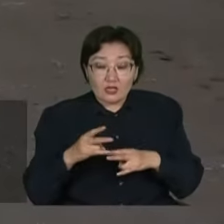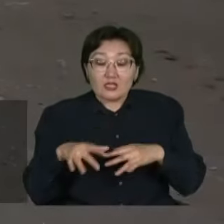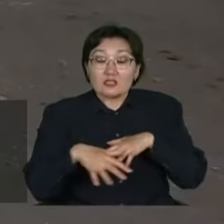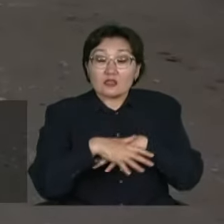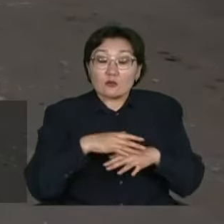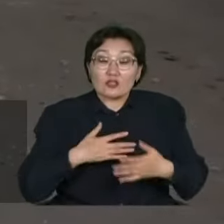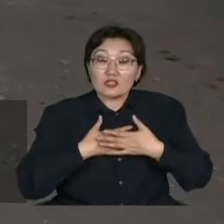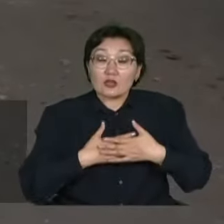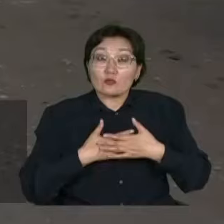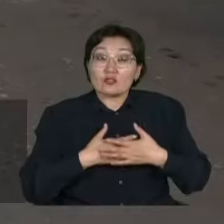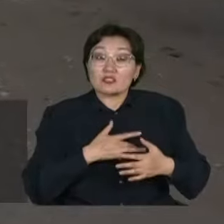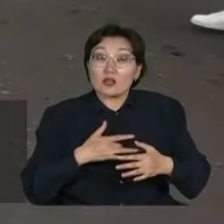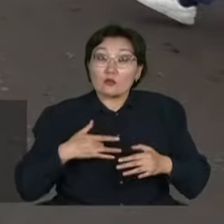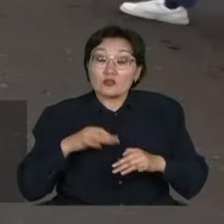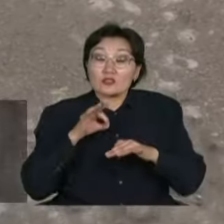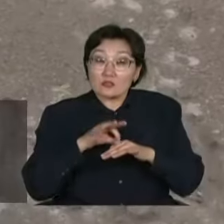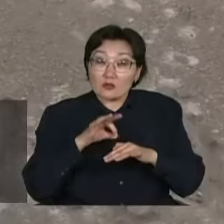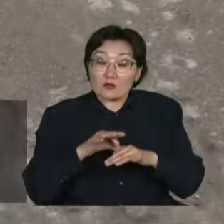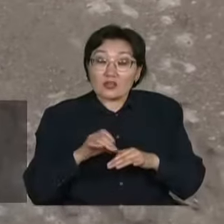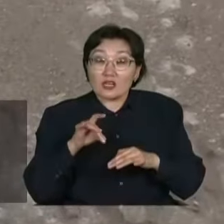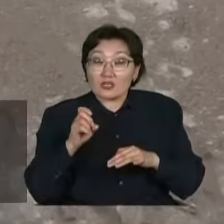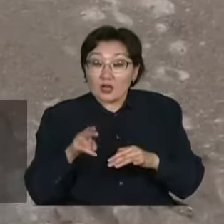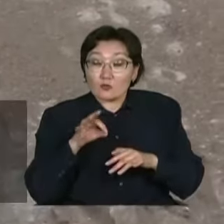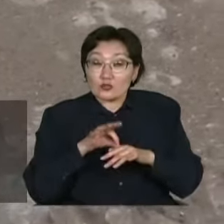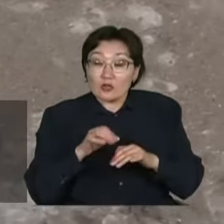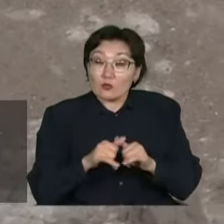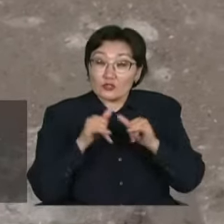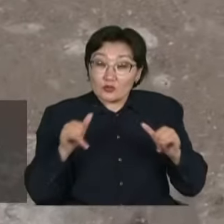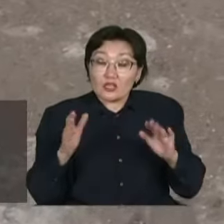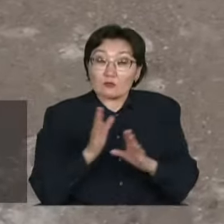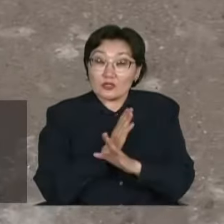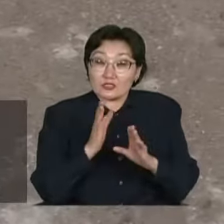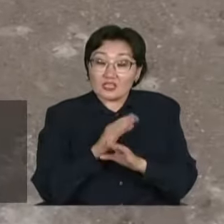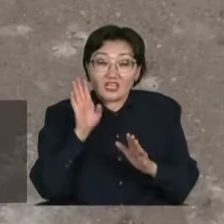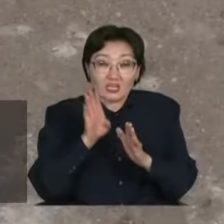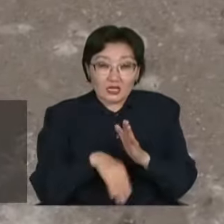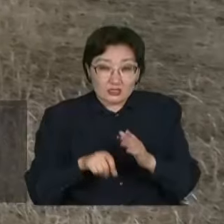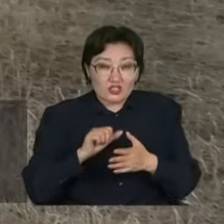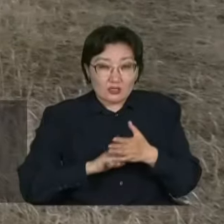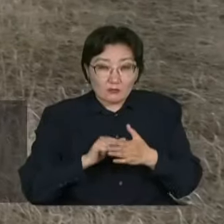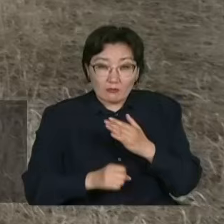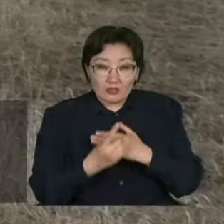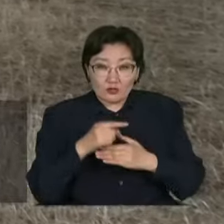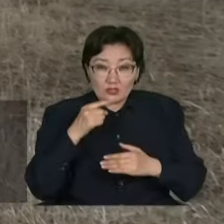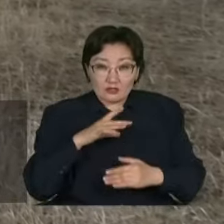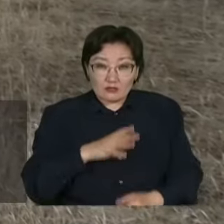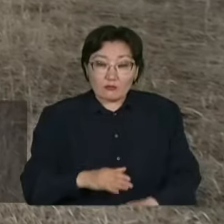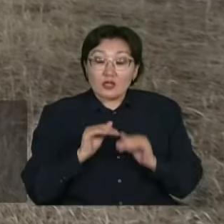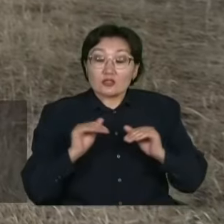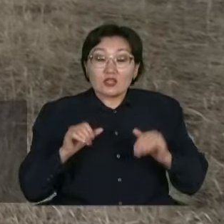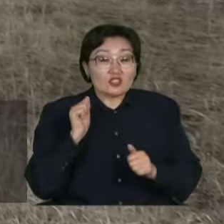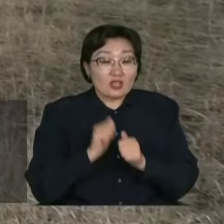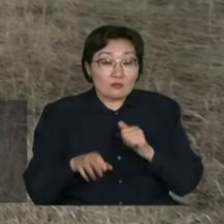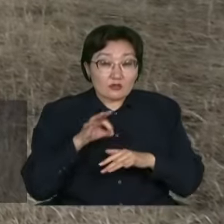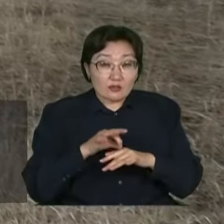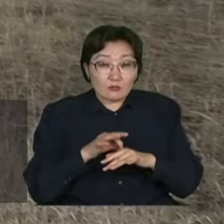салу жолдары аурулары, аллергия, қатерлі ісік сынды сырқаттардың өршуін экологияның нашарлығынан көреді. Дети болеют. Балаларым жиі